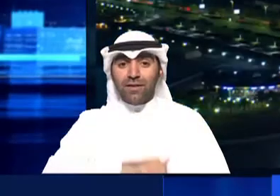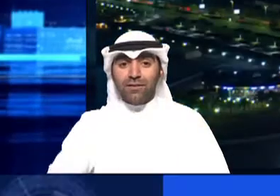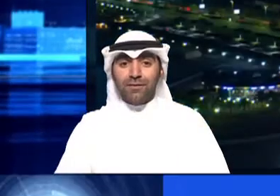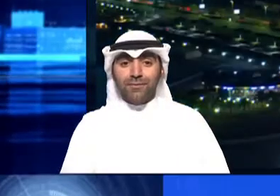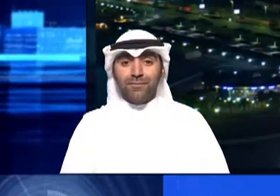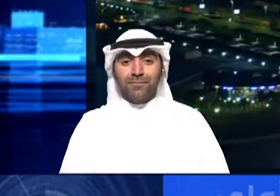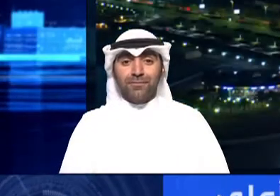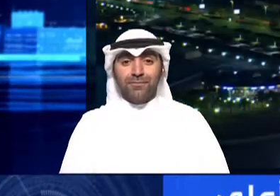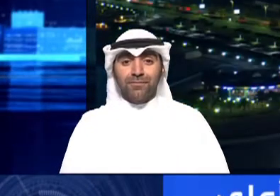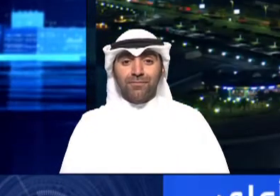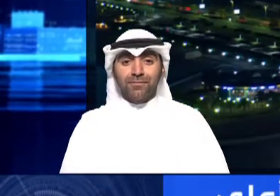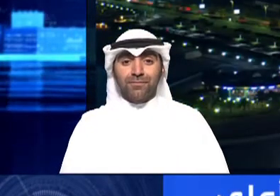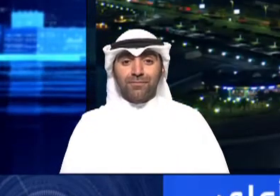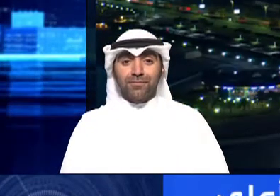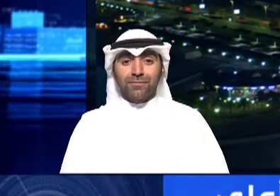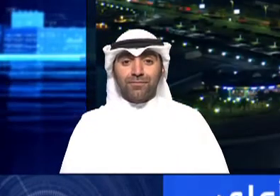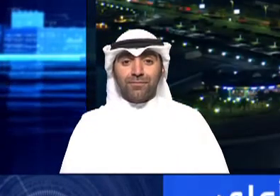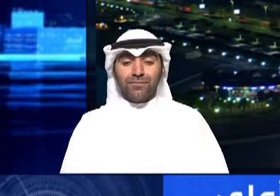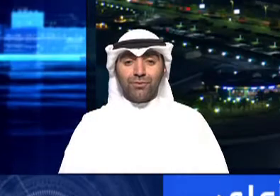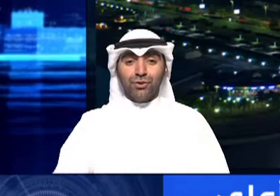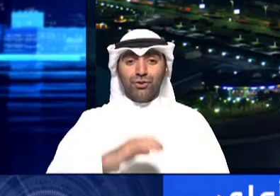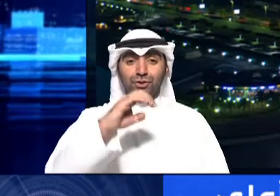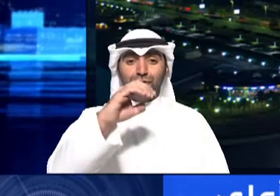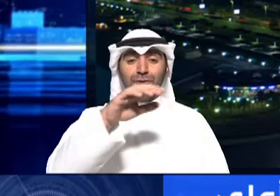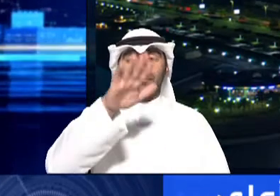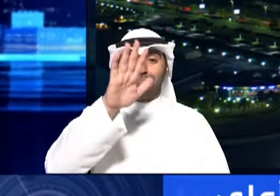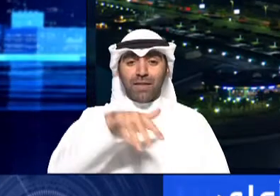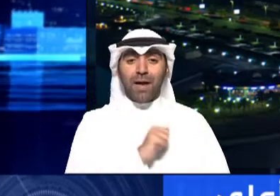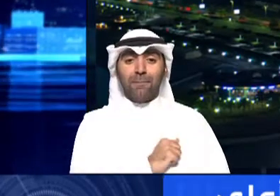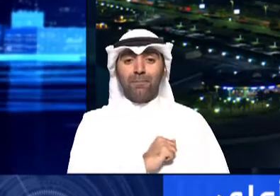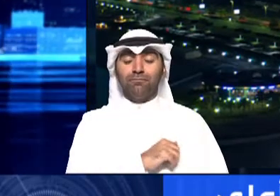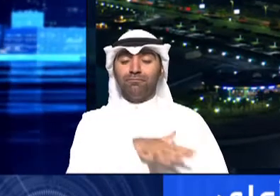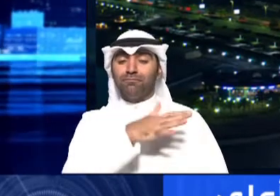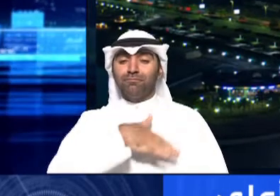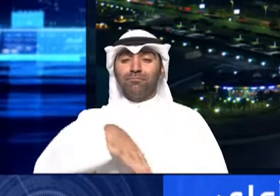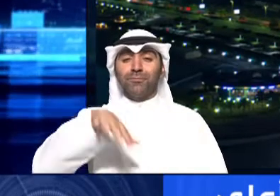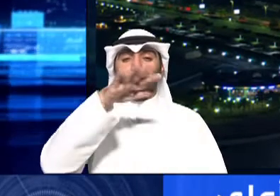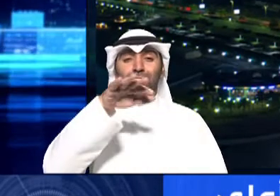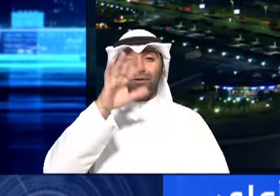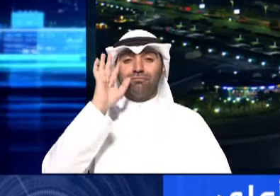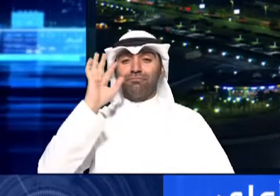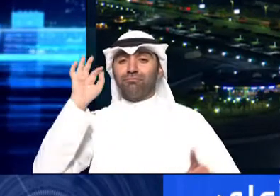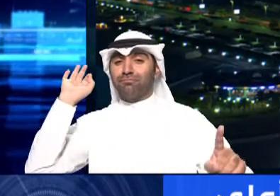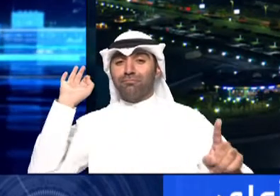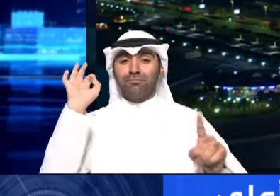طبعا لا ننسى الدور الشجاع الذي لعبته الكويت سنة